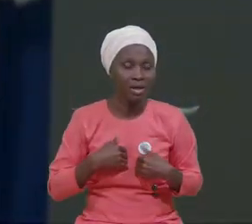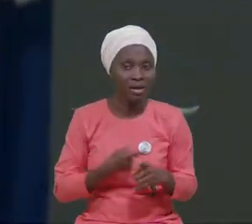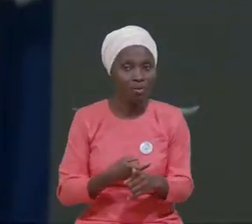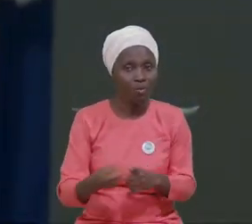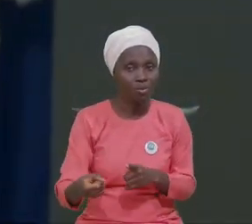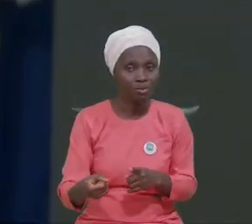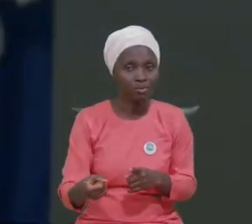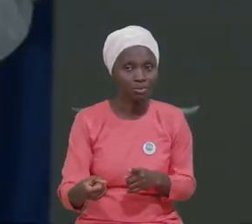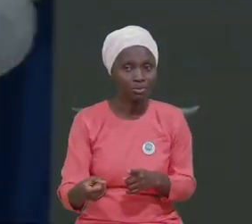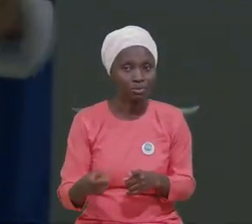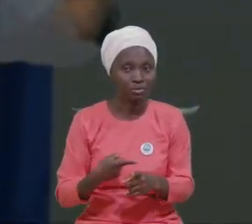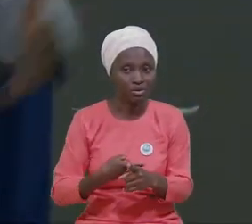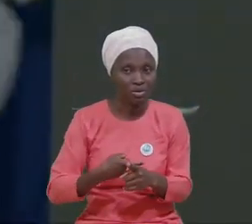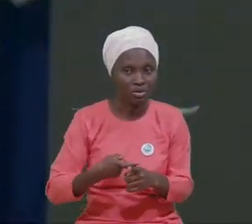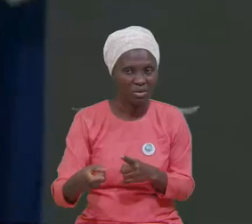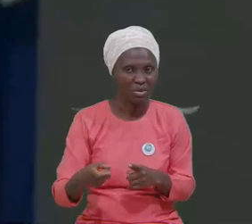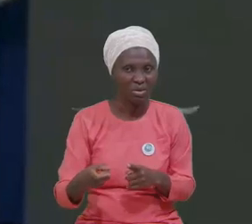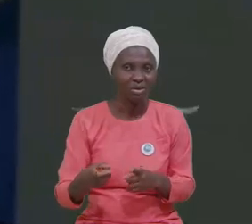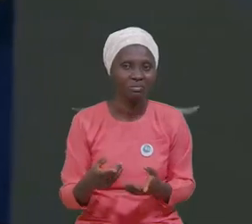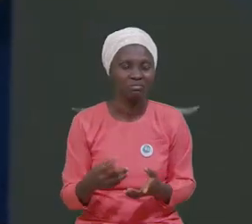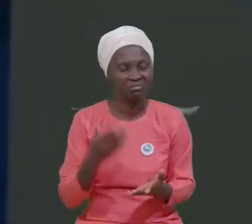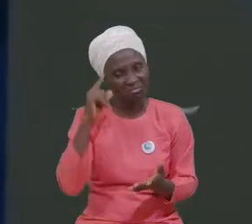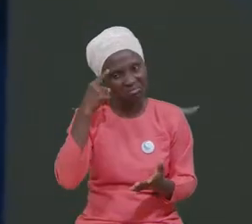qui avait une blessure